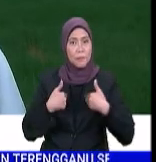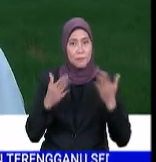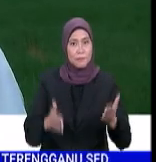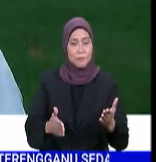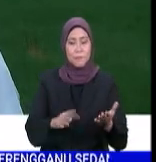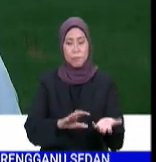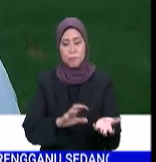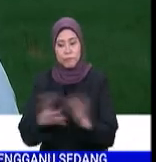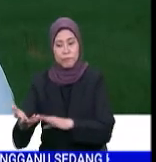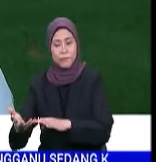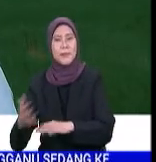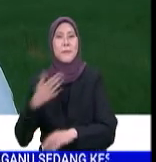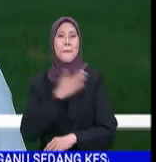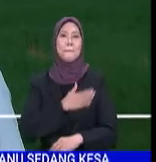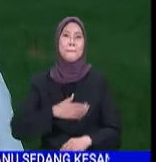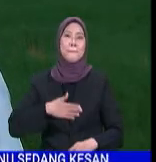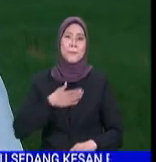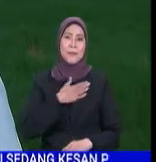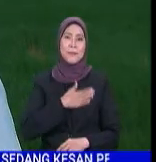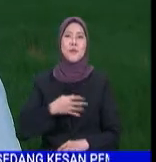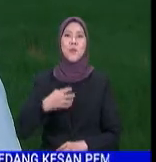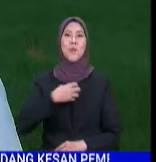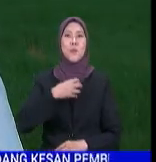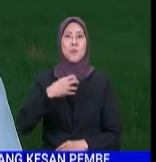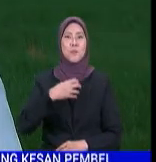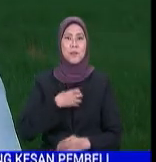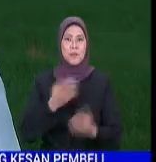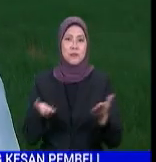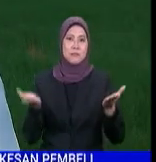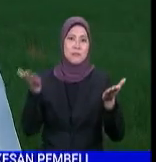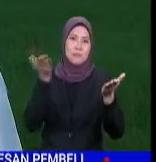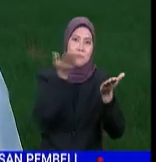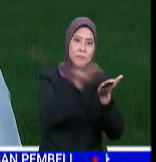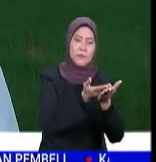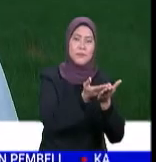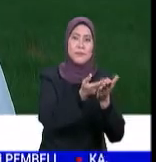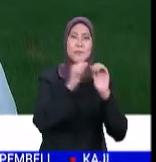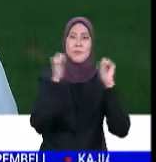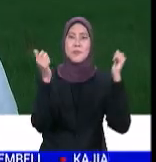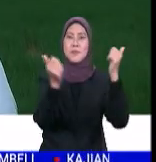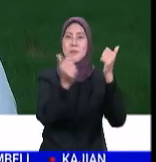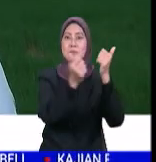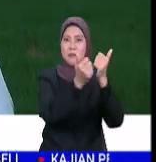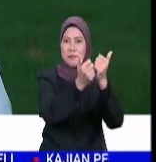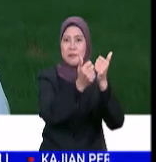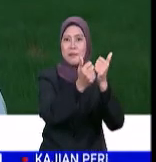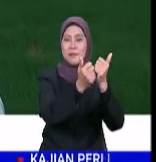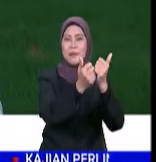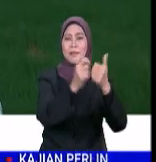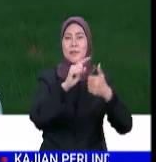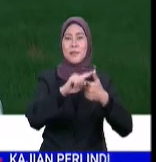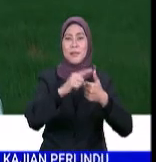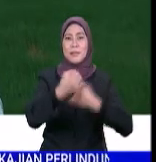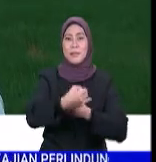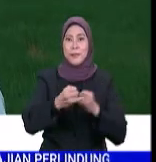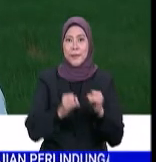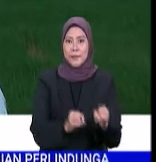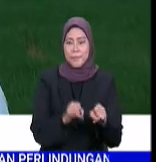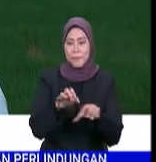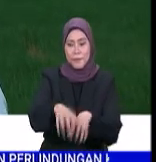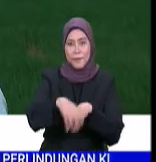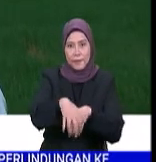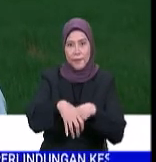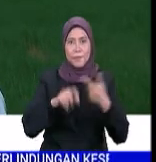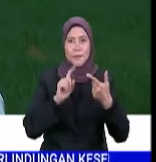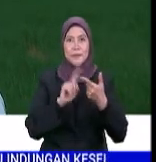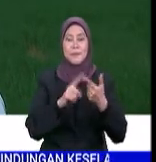banjir Silet adukan kejadian kepada ejb kenal yaitu jabatan pertanian